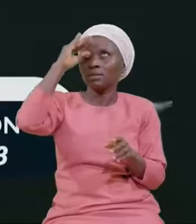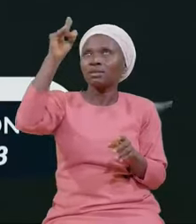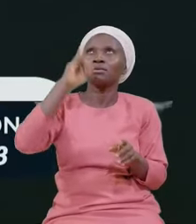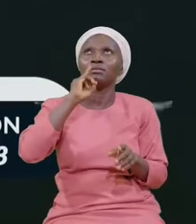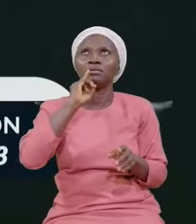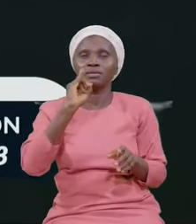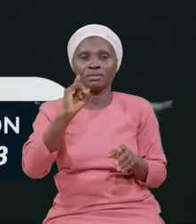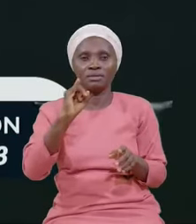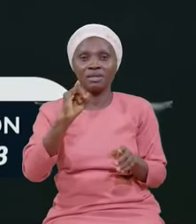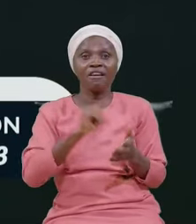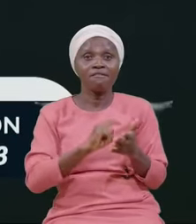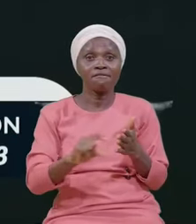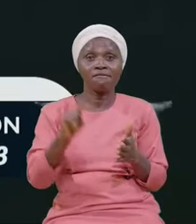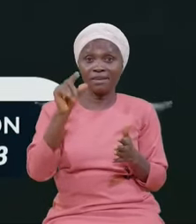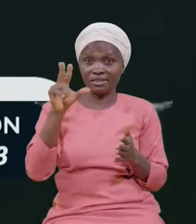Verset 3.